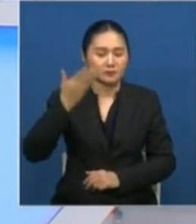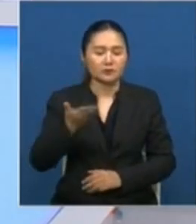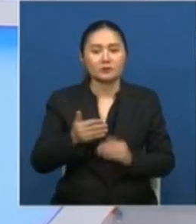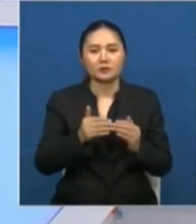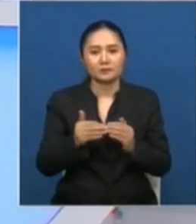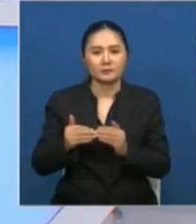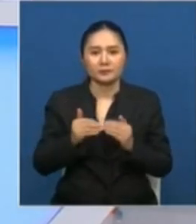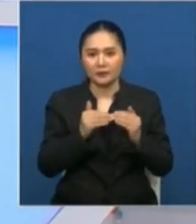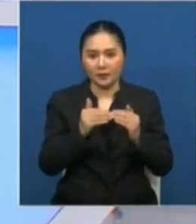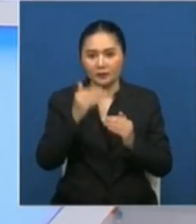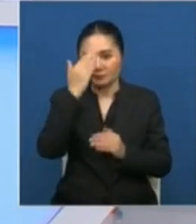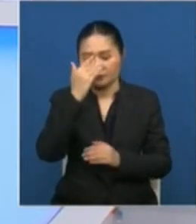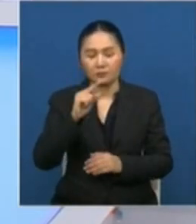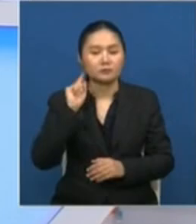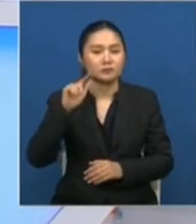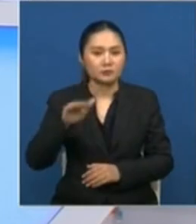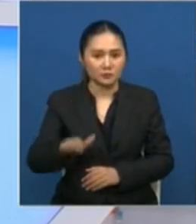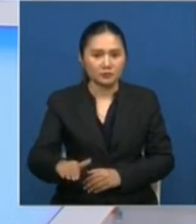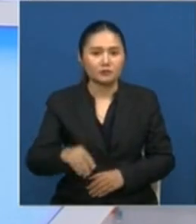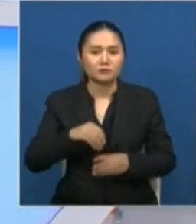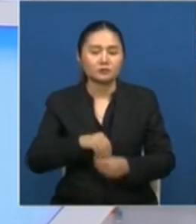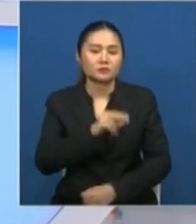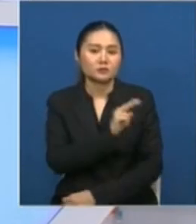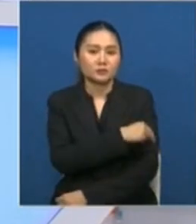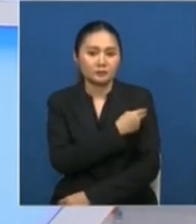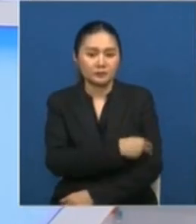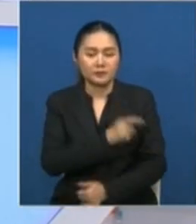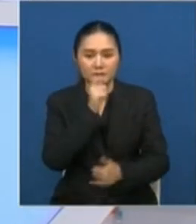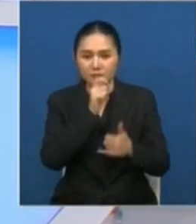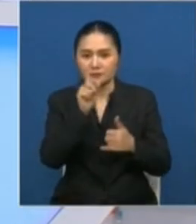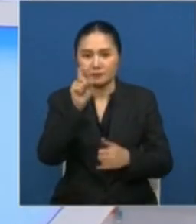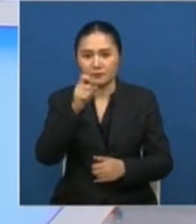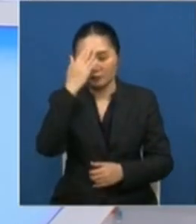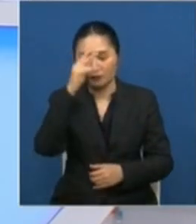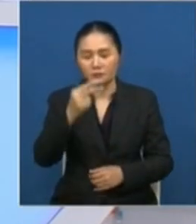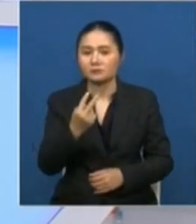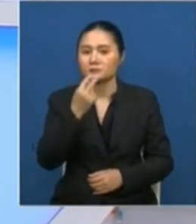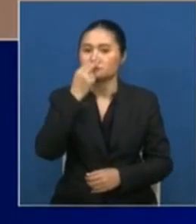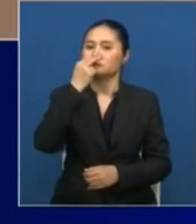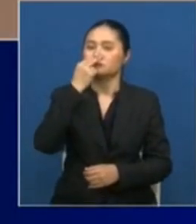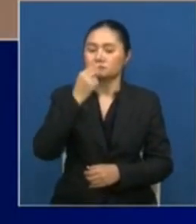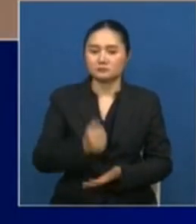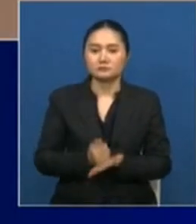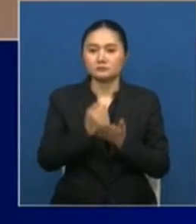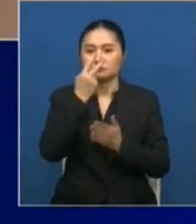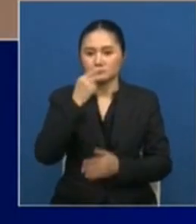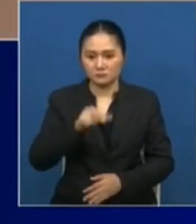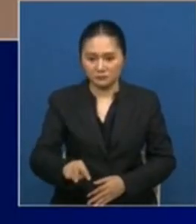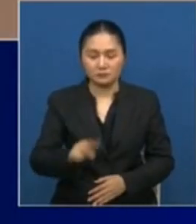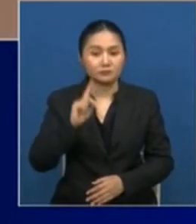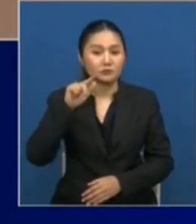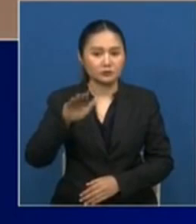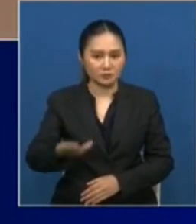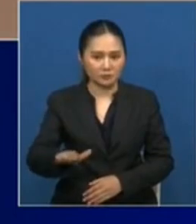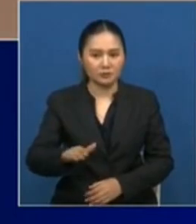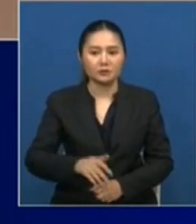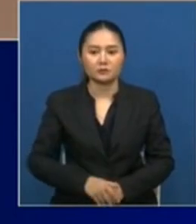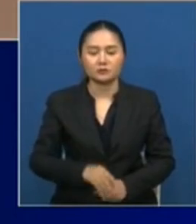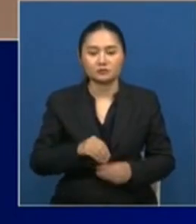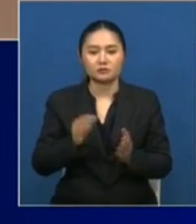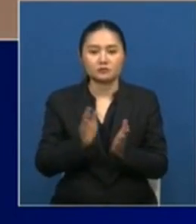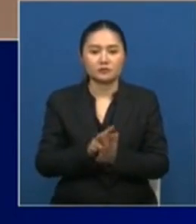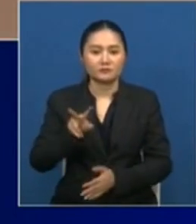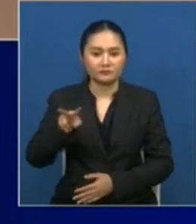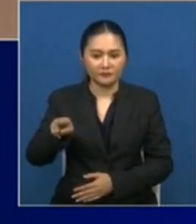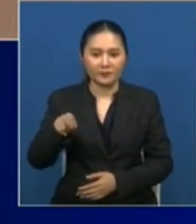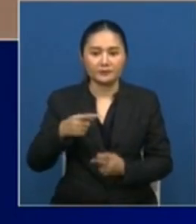มแทนน้องนะคะเพราะว่าน้องอยู่โรงพยาบาลให้สัมภาษณ์ไม่ได้เพราะต้องใส่เครื่องช่วยหายใจอยู่น้องเนี่ยเป็นผู้หญิงอยู่กับแฟนหนุ่มค่ะ